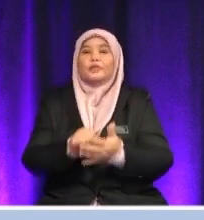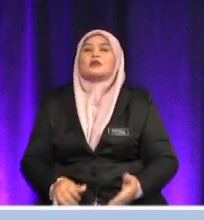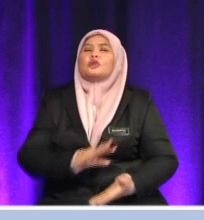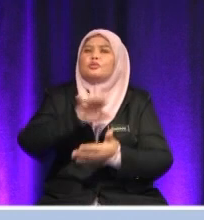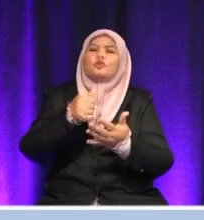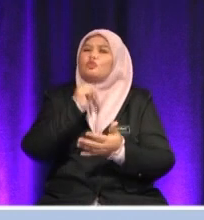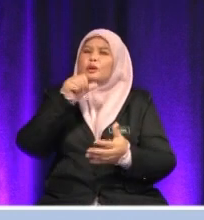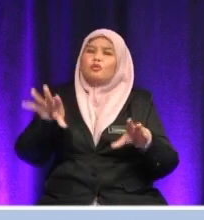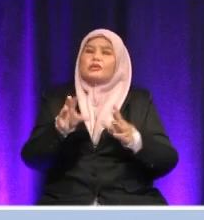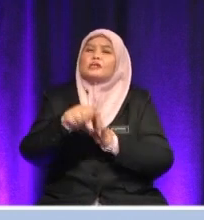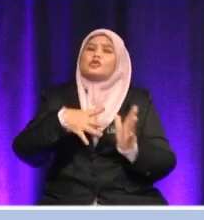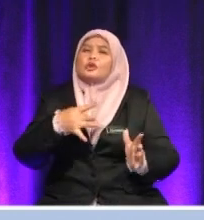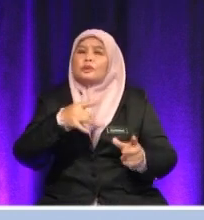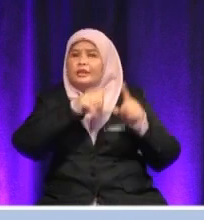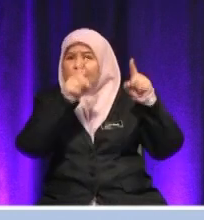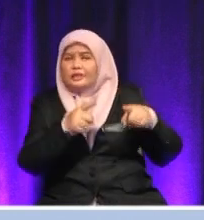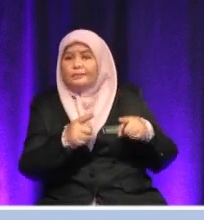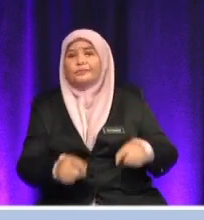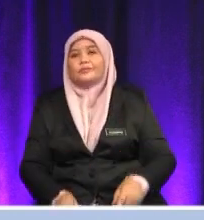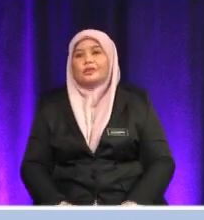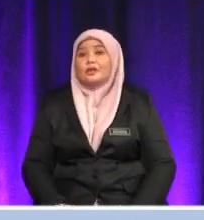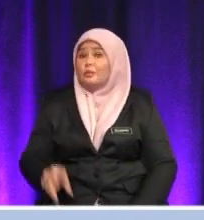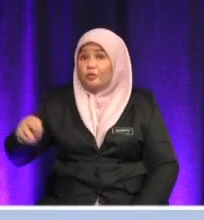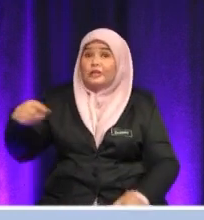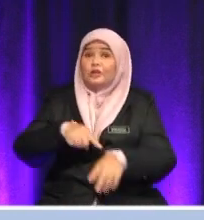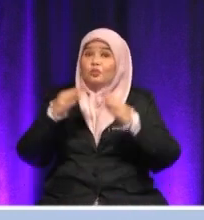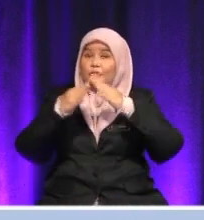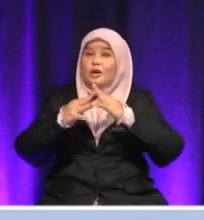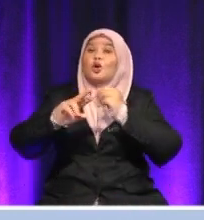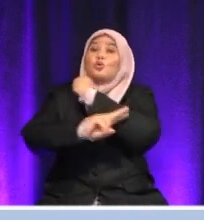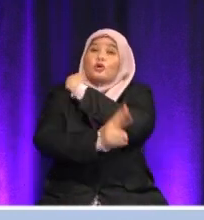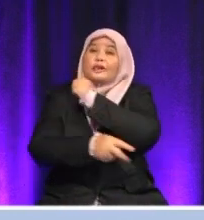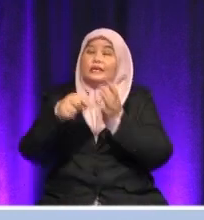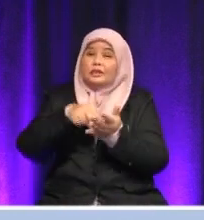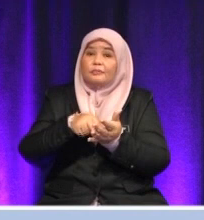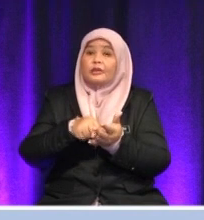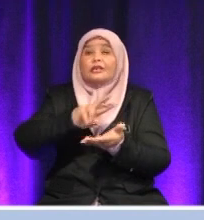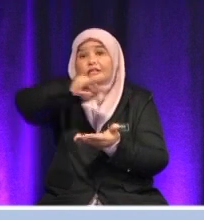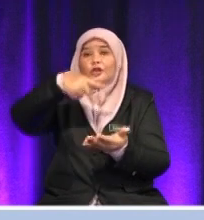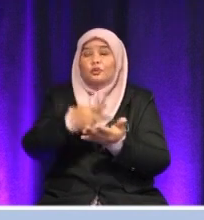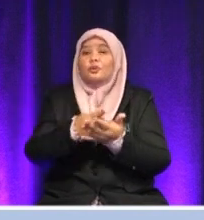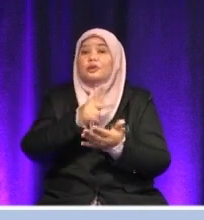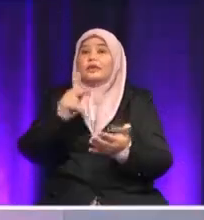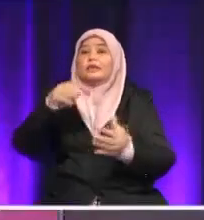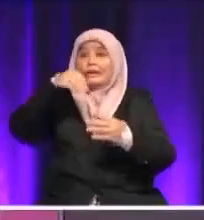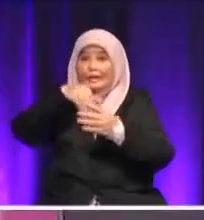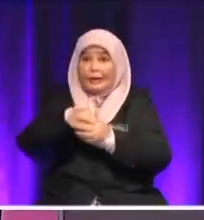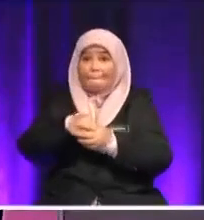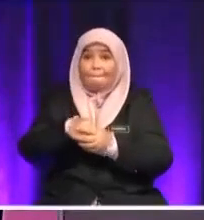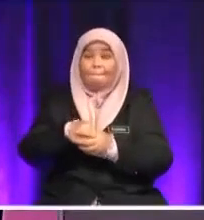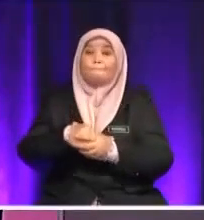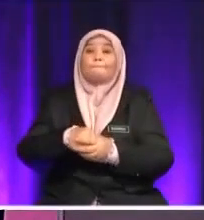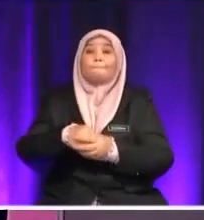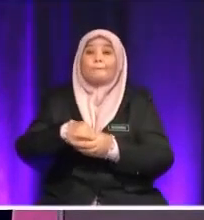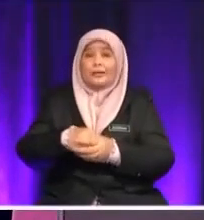buat sesuka hati hakim dan juga murid-murid di rumah. Hukuman ini perlu dijatuhkan dalam mahkamah